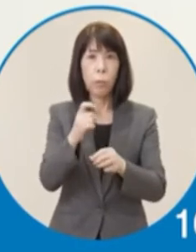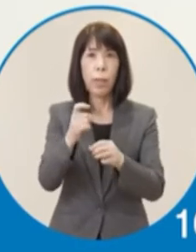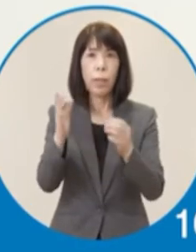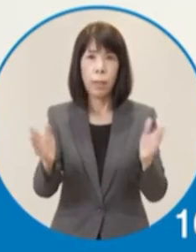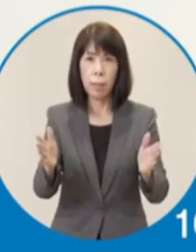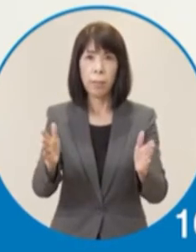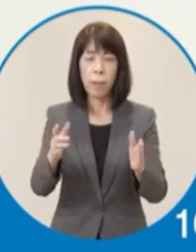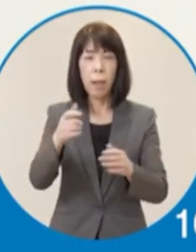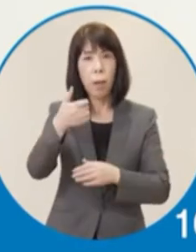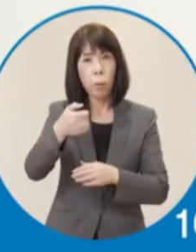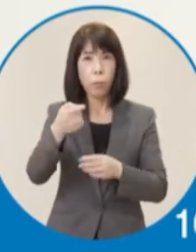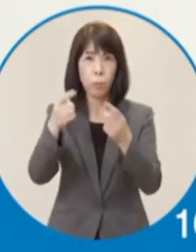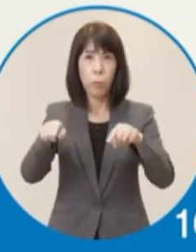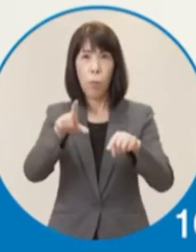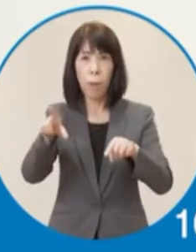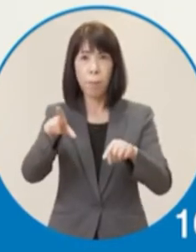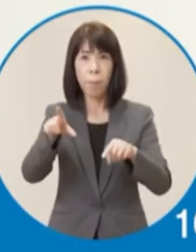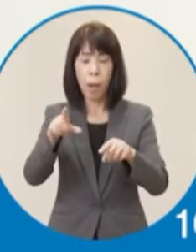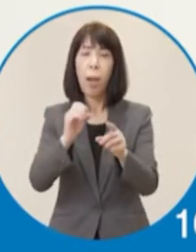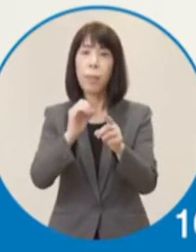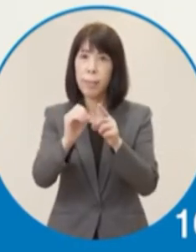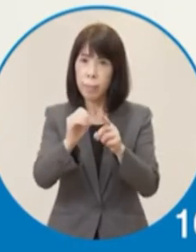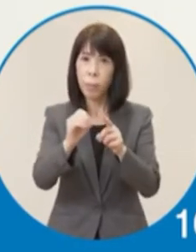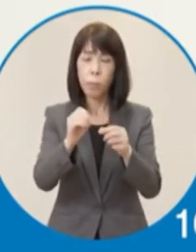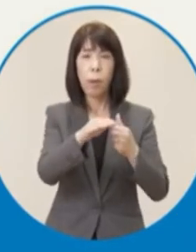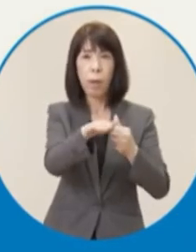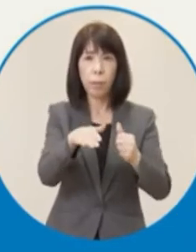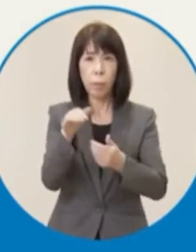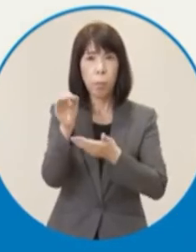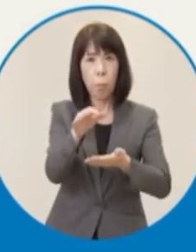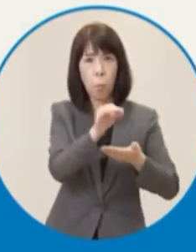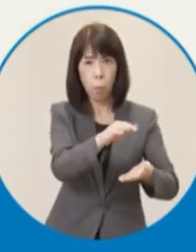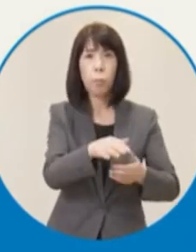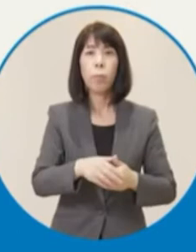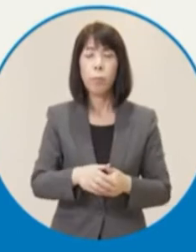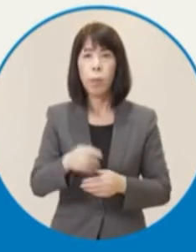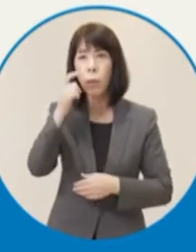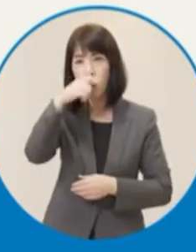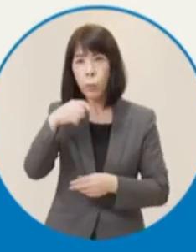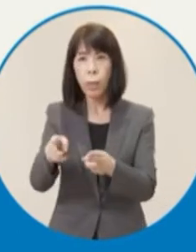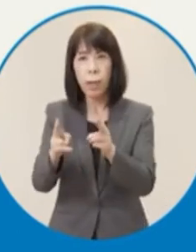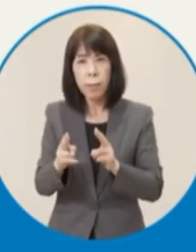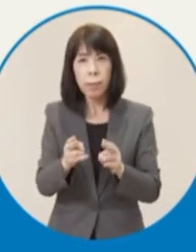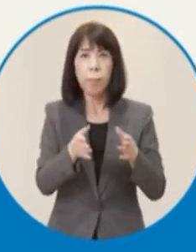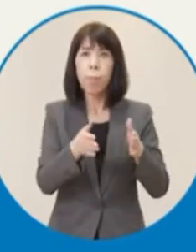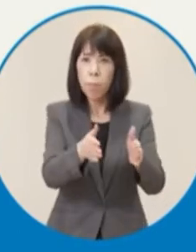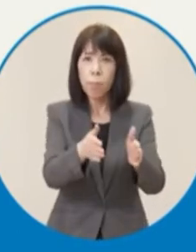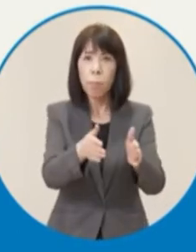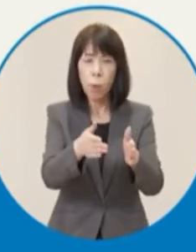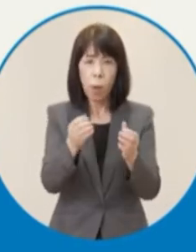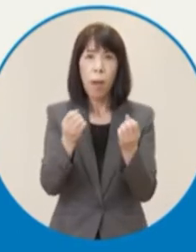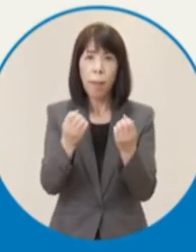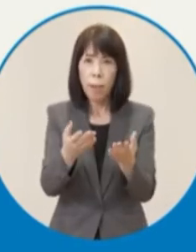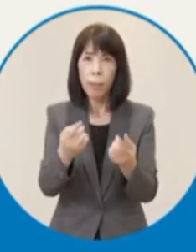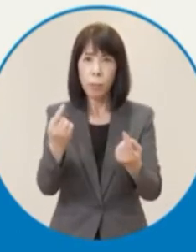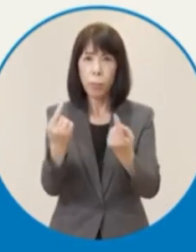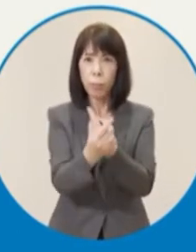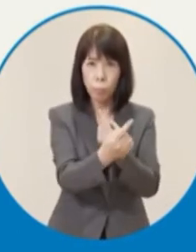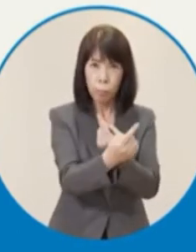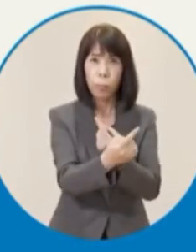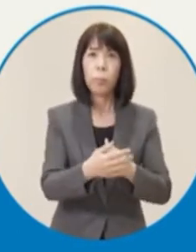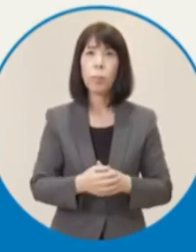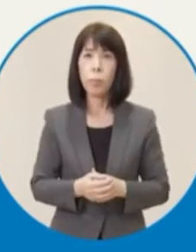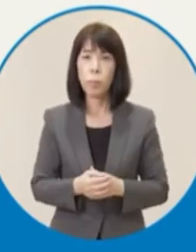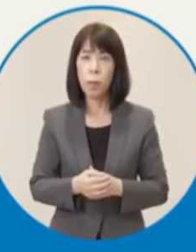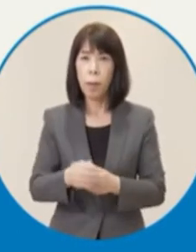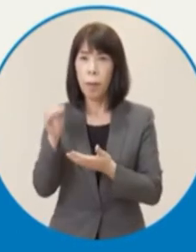50兆円をデジタルや環境分野に投資します。老朽化した橋や道路も新しくします。積極